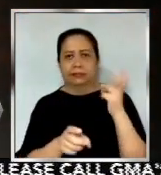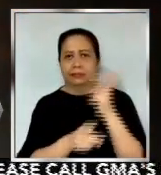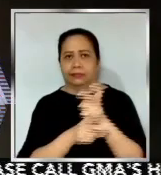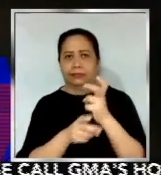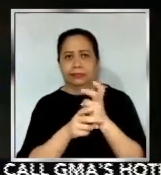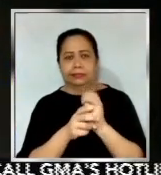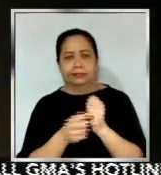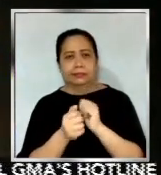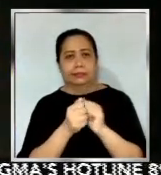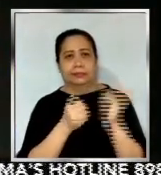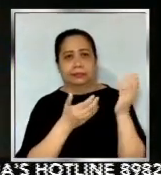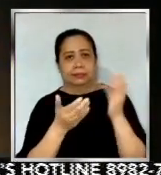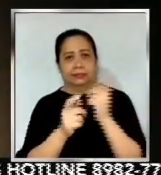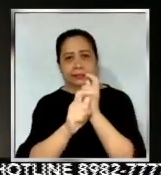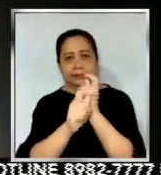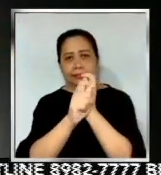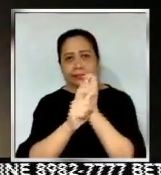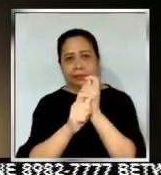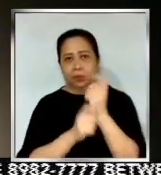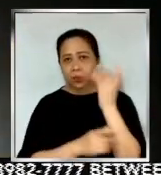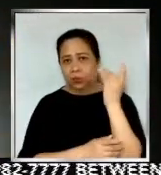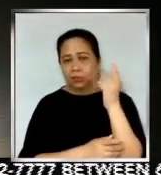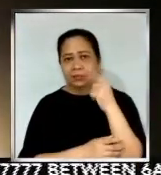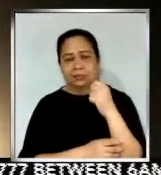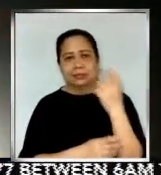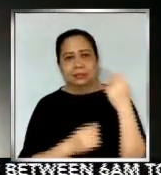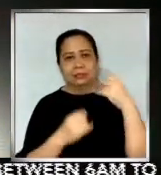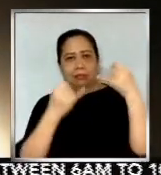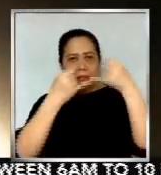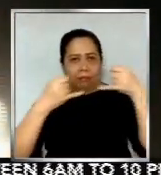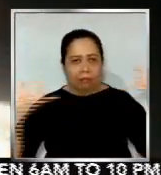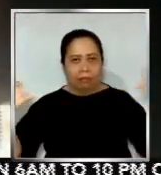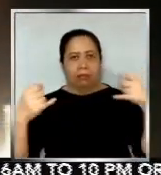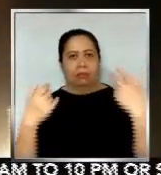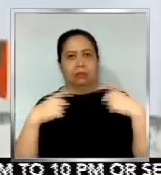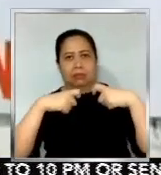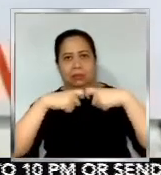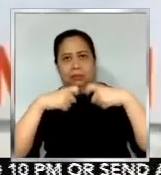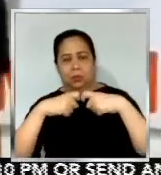dala naming truck dahil sa mga nakalaylay na kawad ng kuryente.